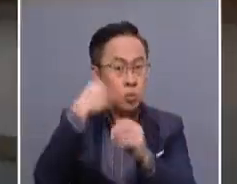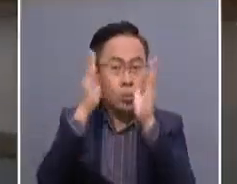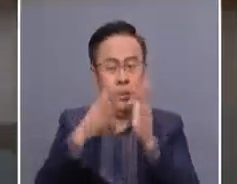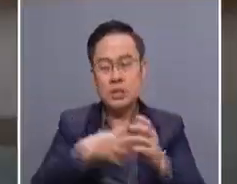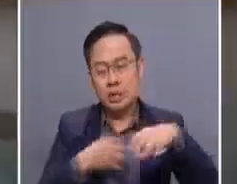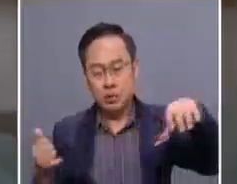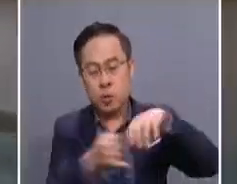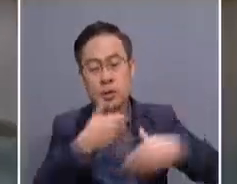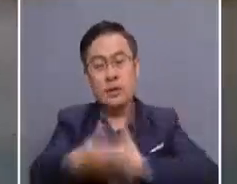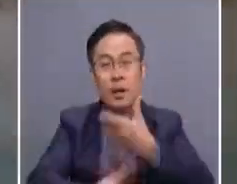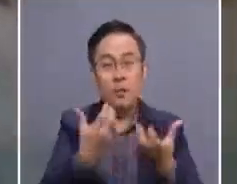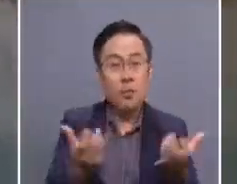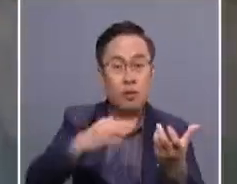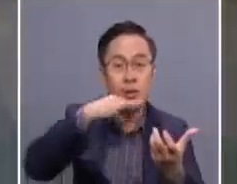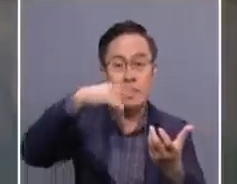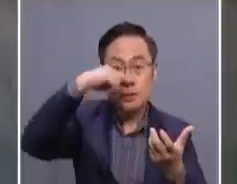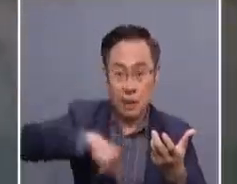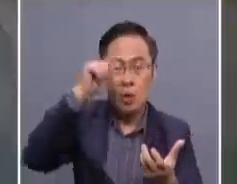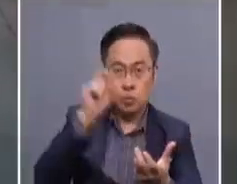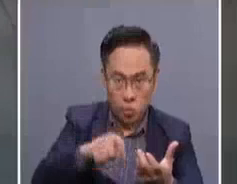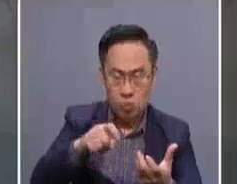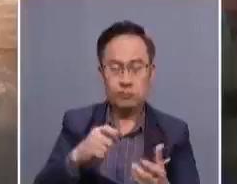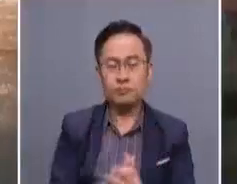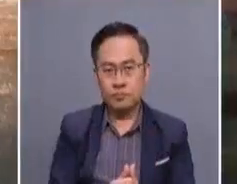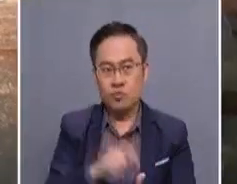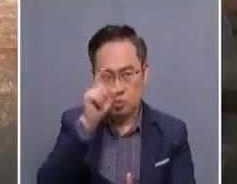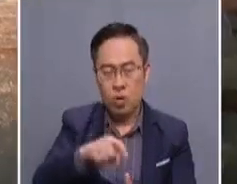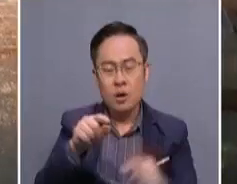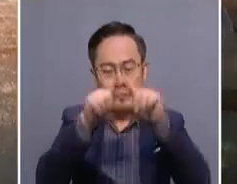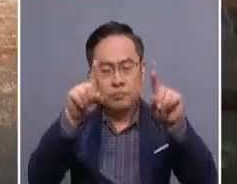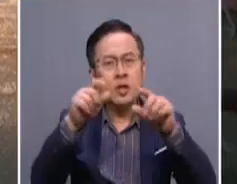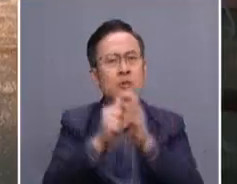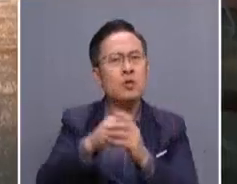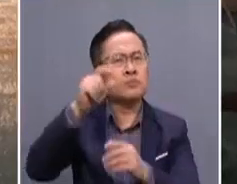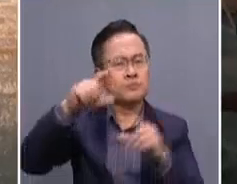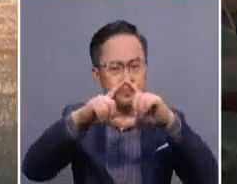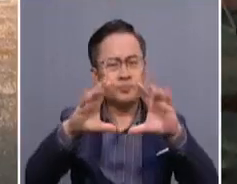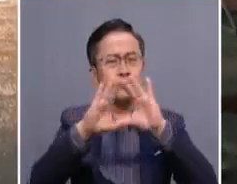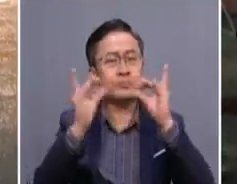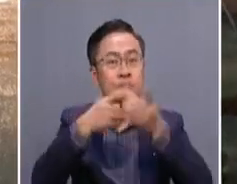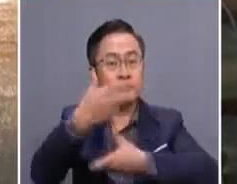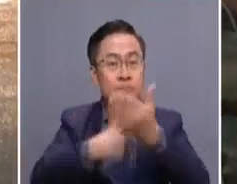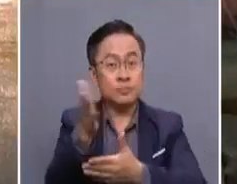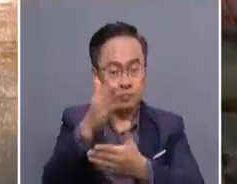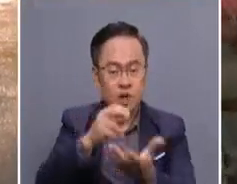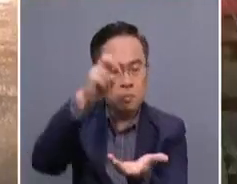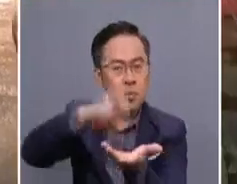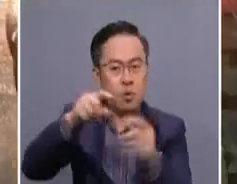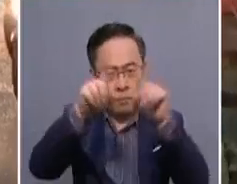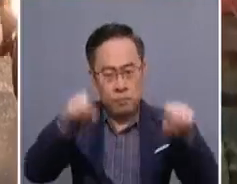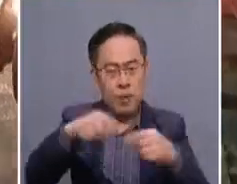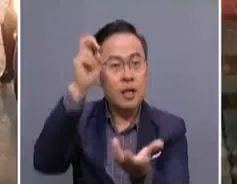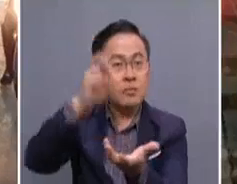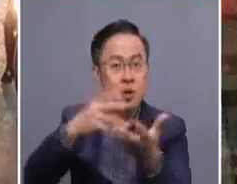ะฮะผู้ซื้อผู้ขายที่เข้ามาในตลาดเป็นประจำเนี่ยเขาจะมีบัตรผ่านที่จะออกให้โดยชมรมผู้ขายปลาสมุทรสาคร